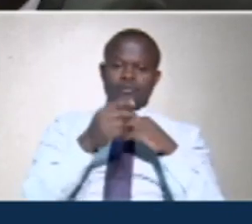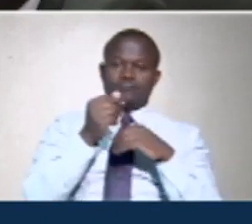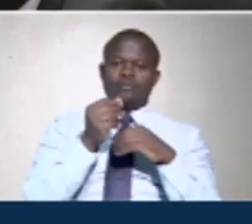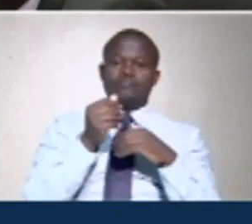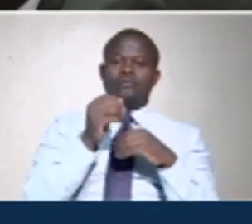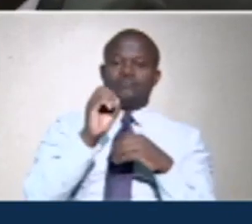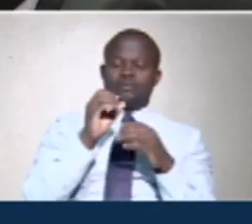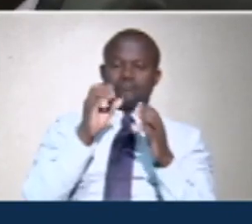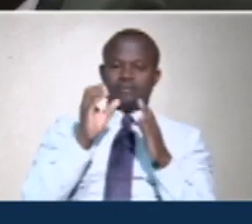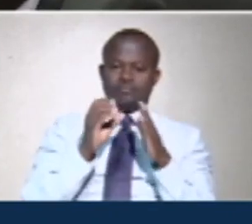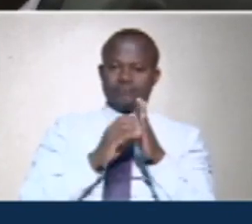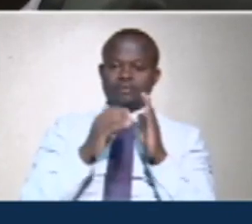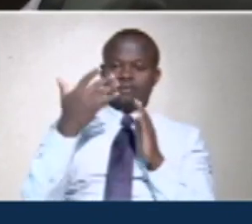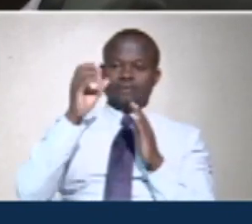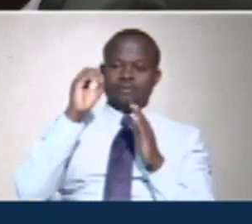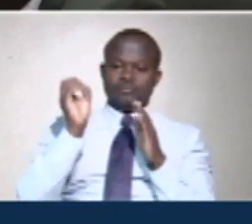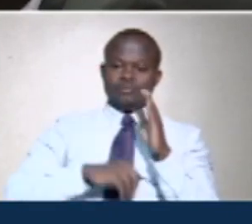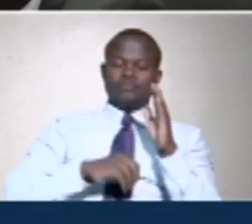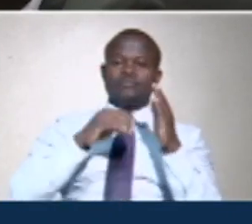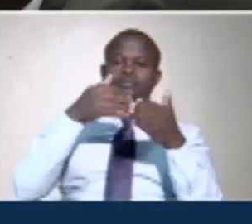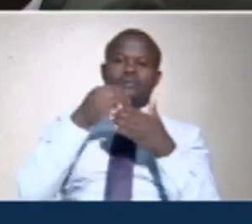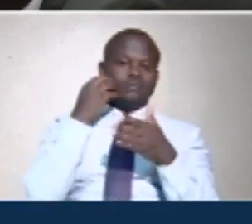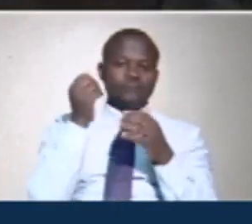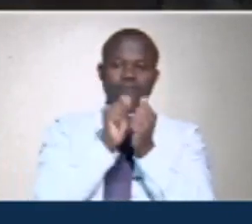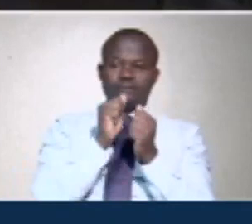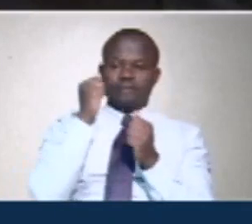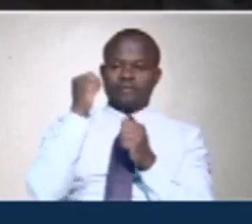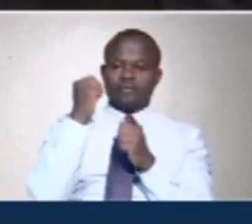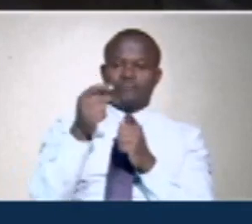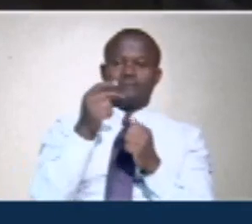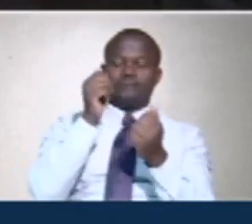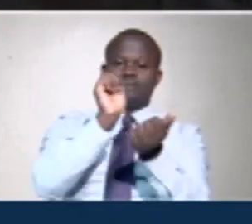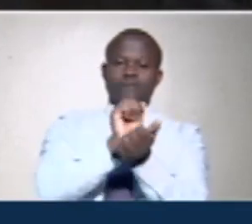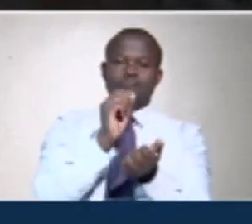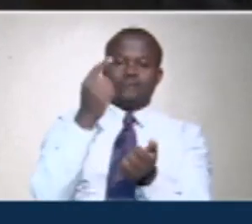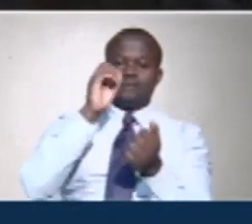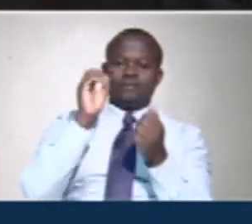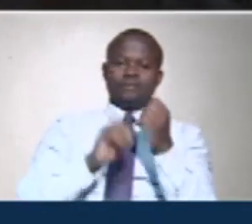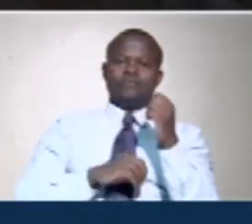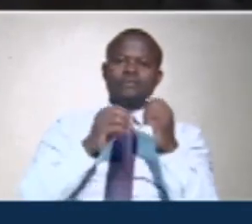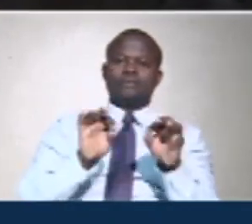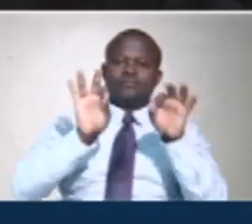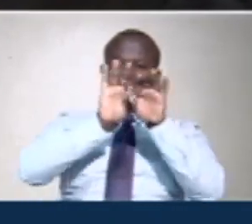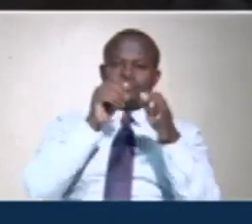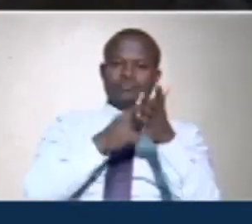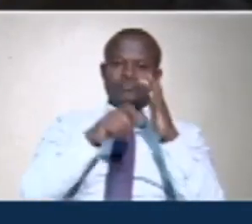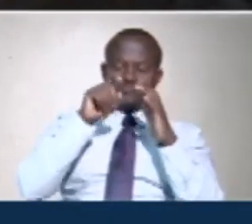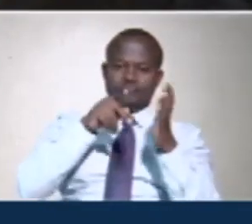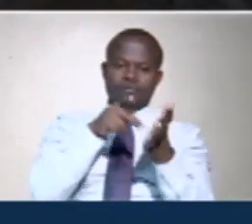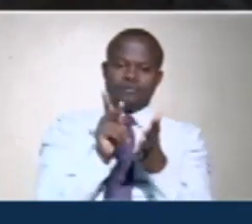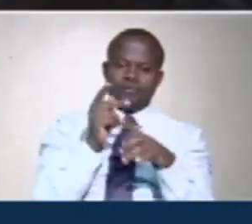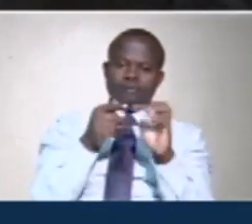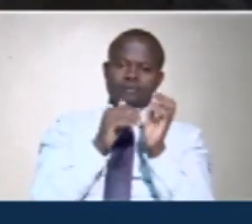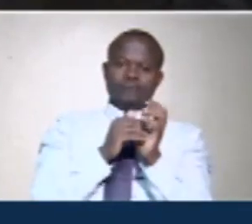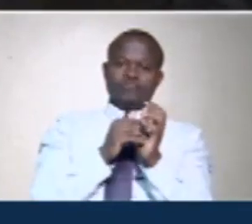na 0.5% naho nageza ku mezi 12 ahanishwe kwishyura 1% by'agaciro k'umusoro n'ubundi ugomba kwishyurwa